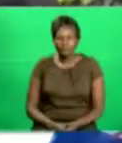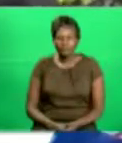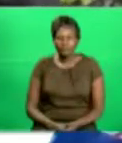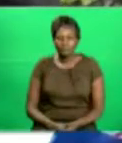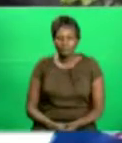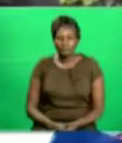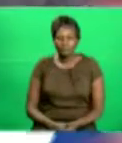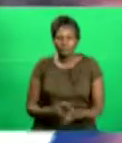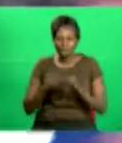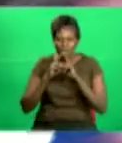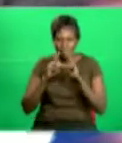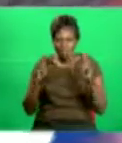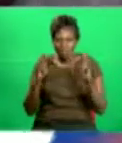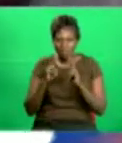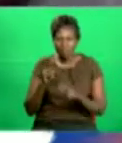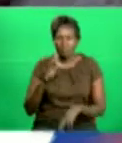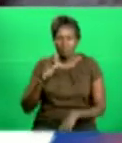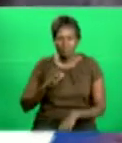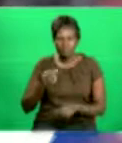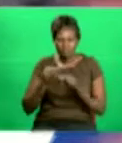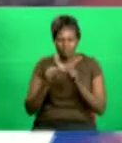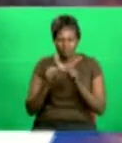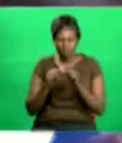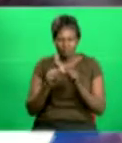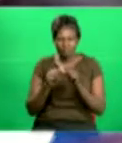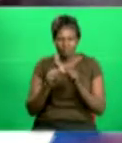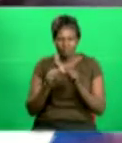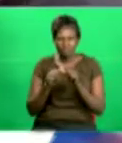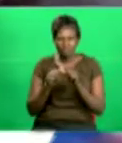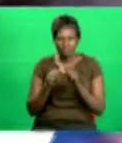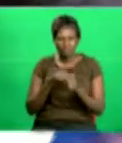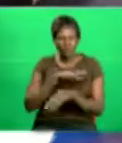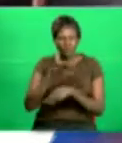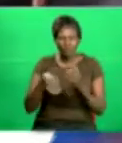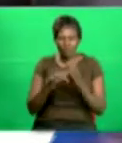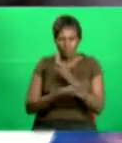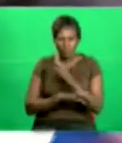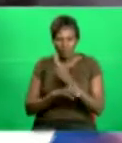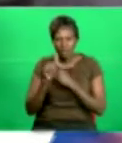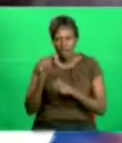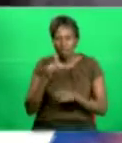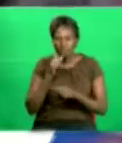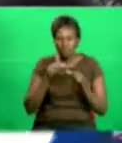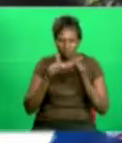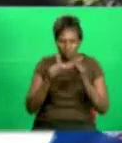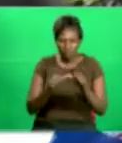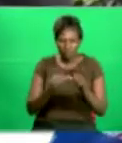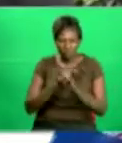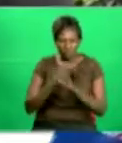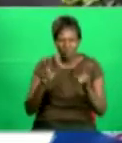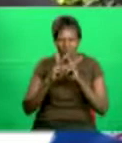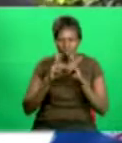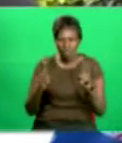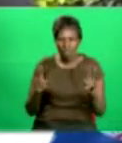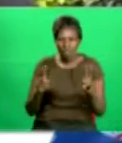Bila amani wa mama hatuwezi kuendelea. Na taifa lolote haiwezi kuendelea pasipo na amani.